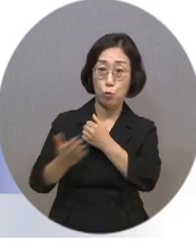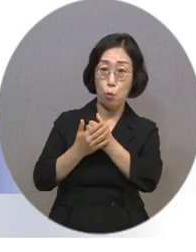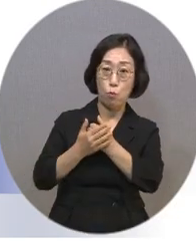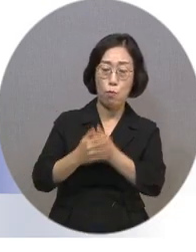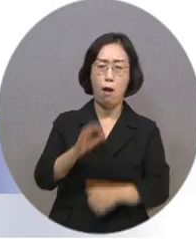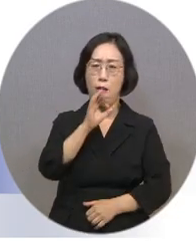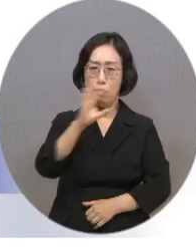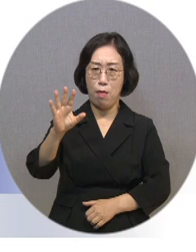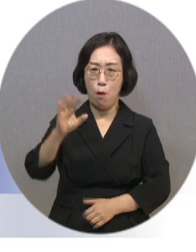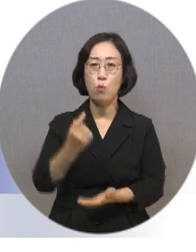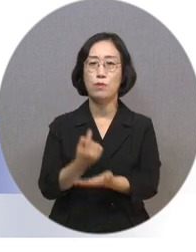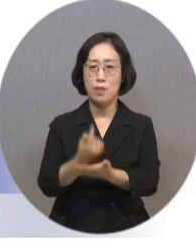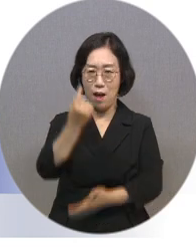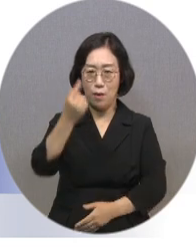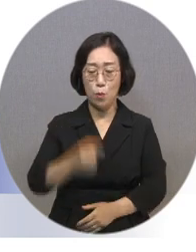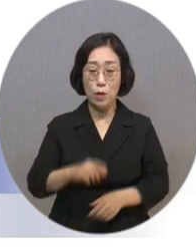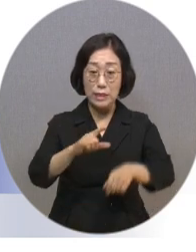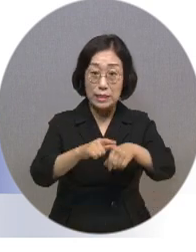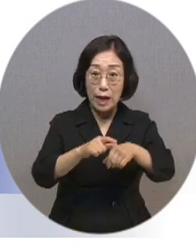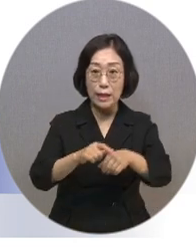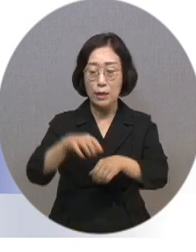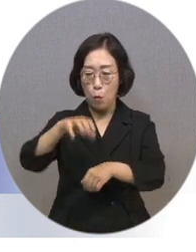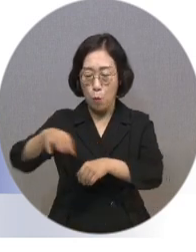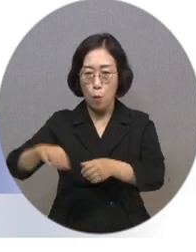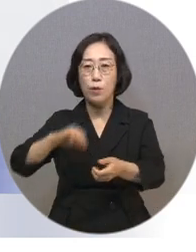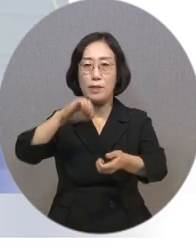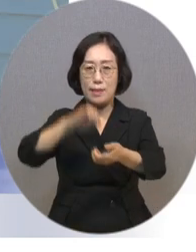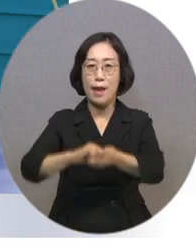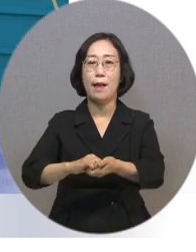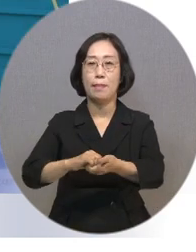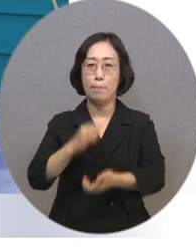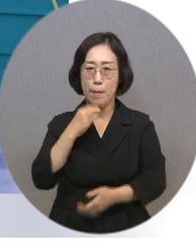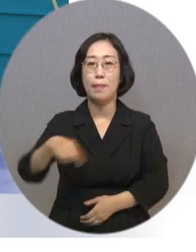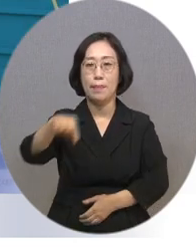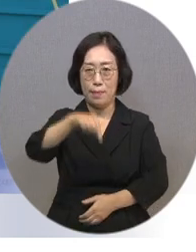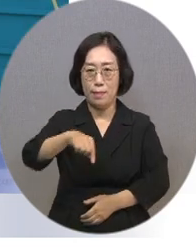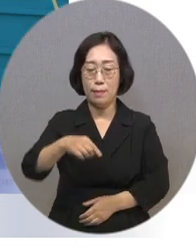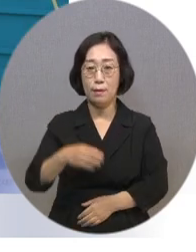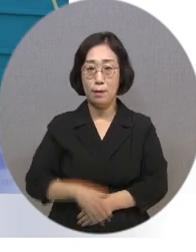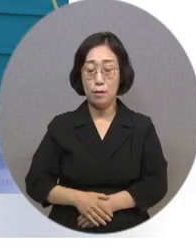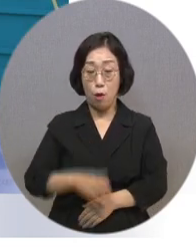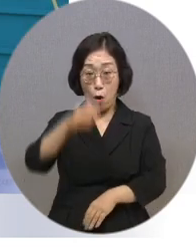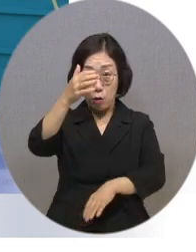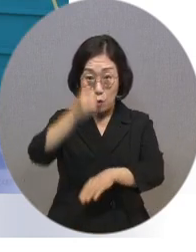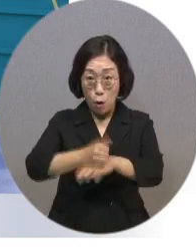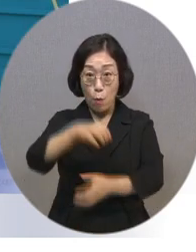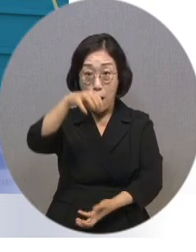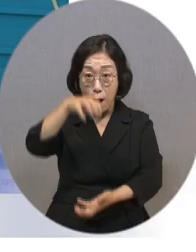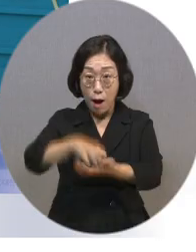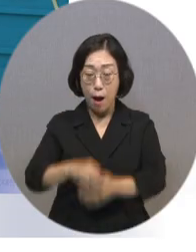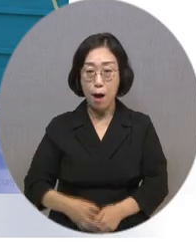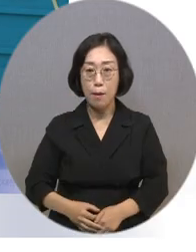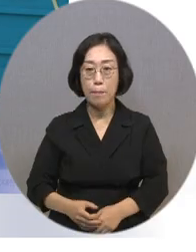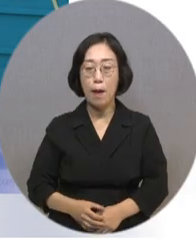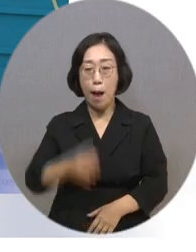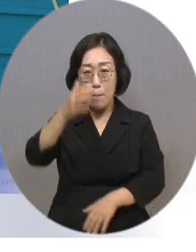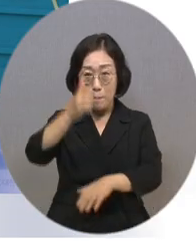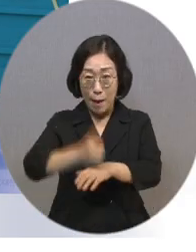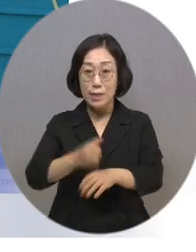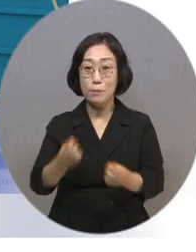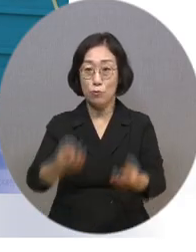없고 시간과 장소도 정해져 있다고 합니다 한편 투표 결과는 9월 8일 폐회식에서